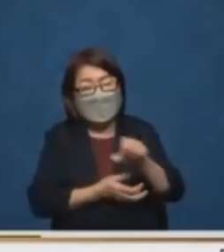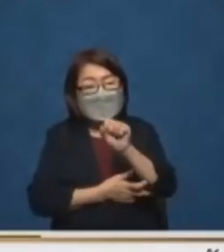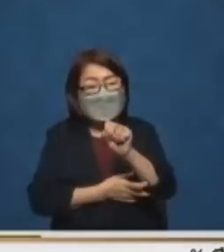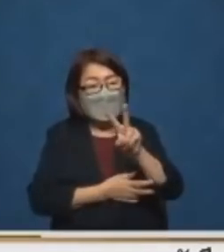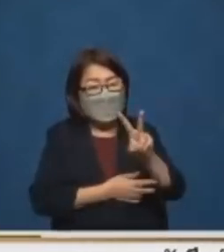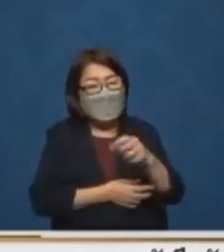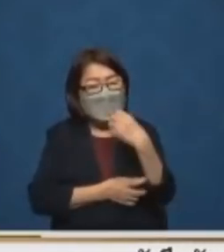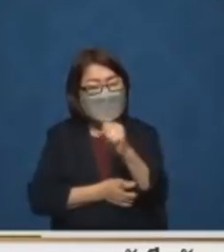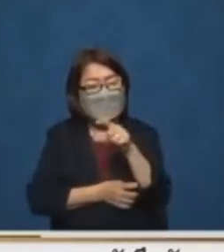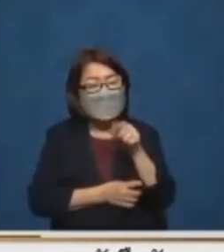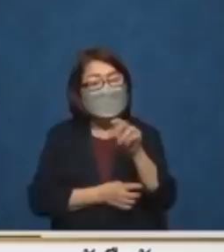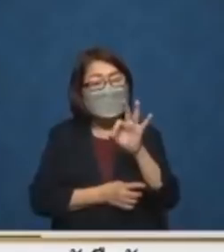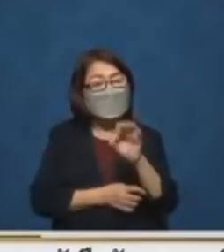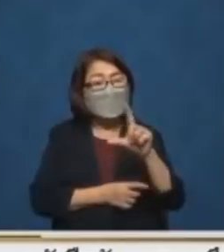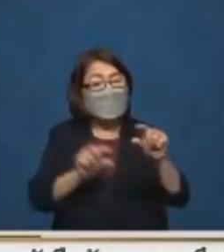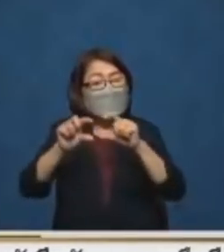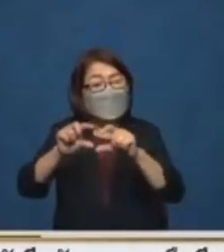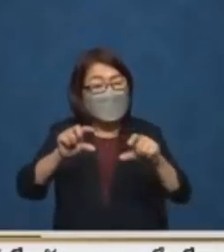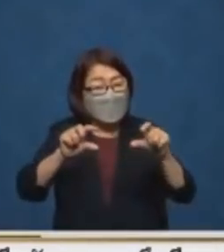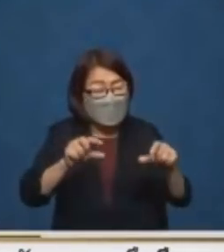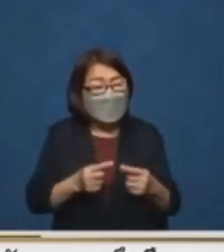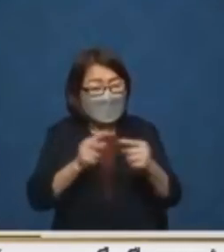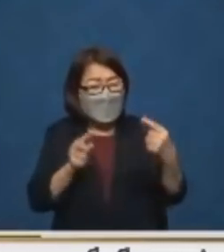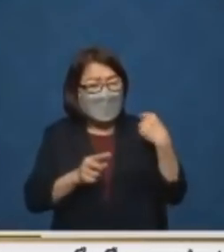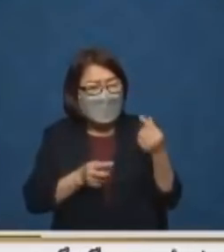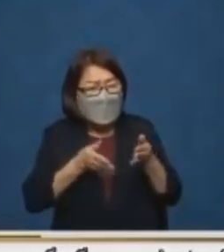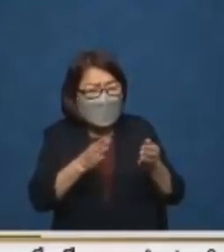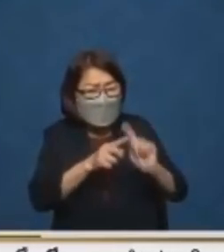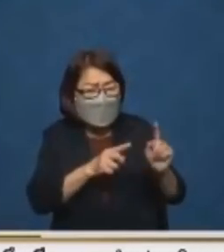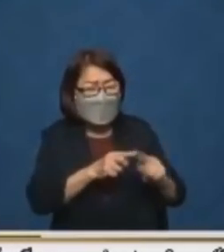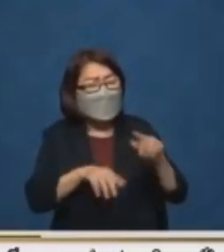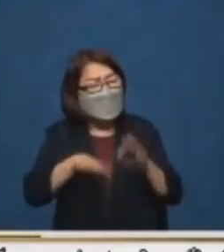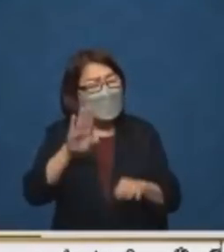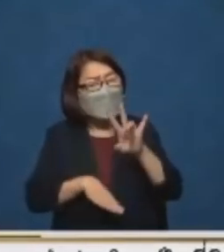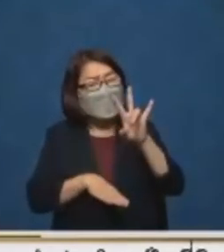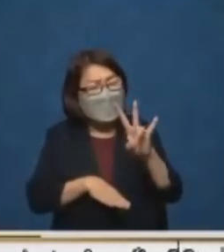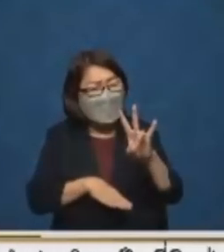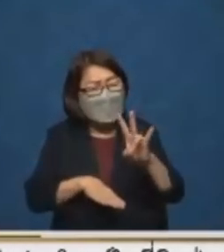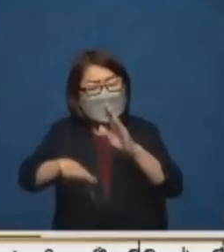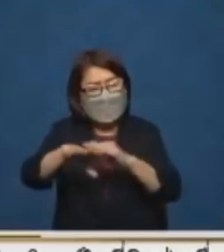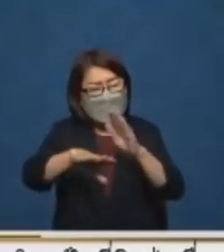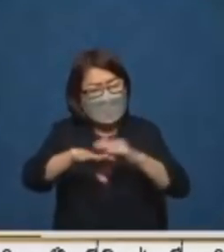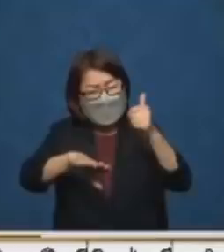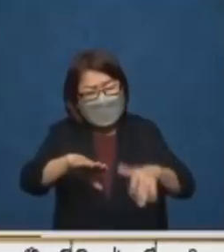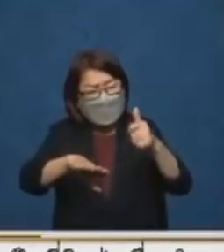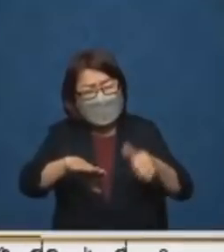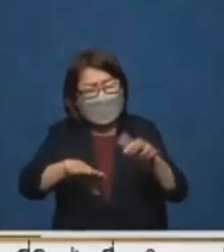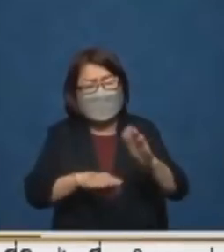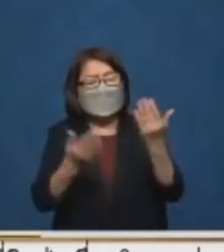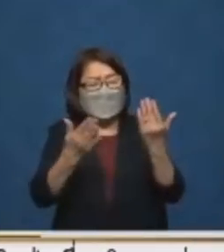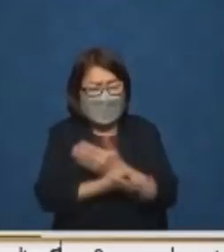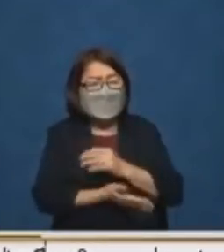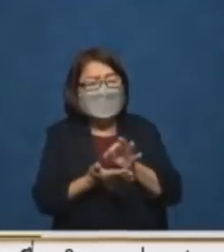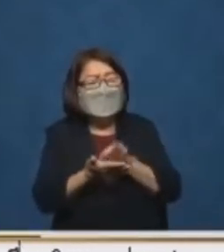9 ล้านโดสในขณะที่มีหน่วยงานไม่น้อยกวา 7 หน่วยงานได้คัดข้านท่านบอกวาให้ซื้อวัค